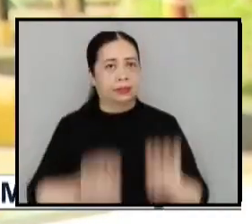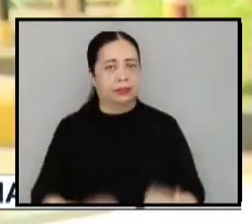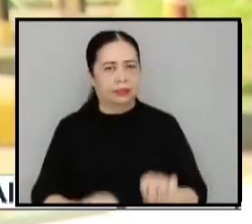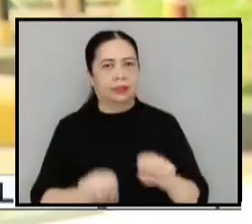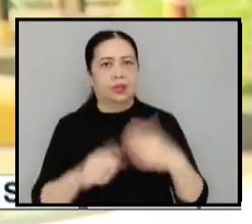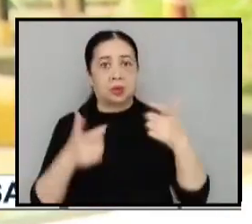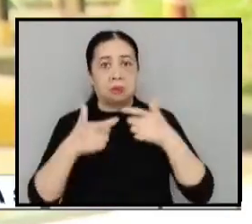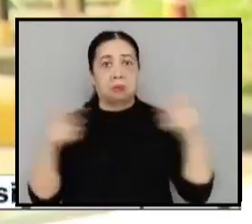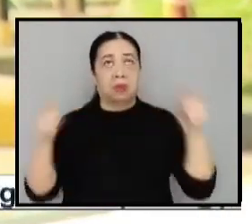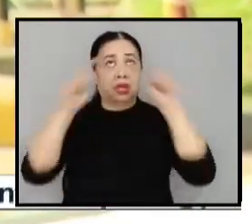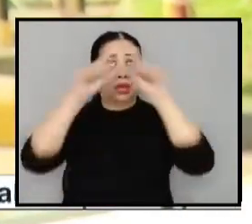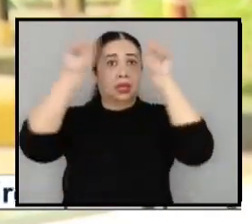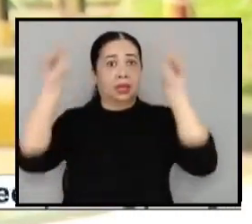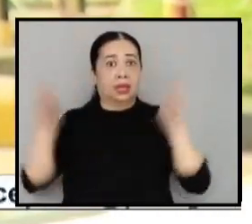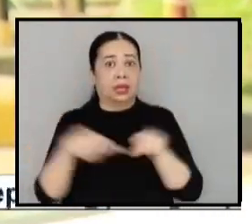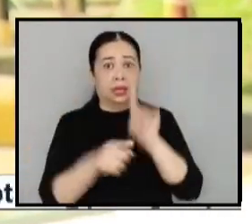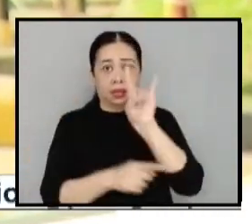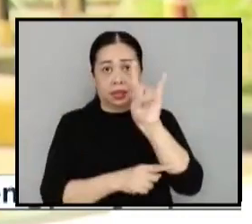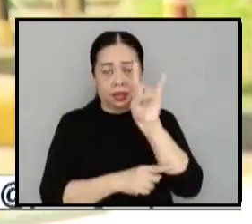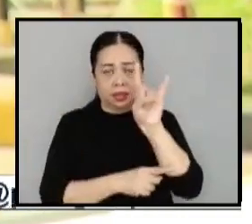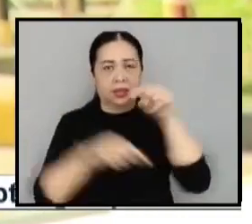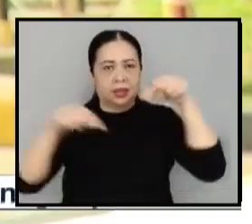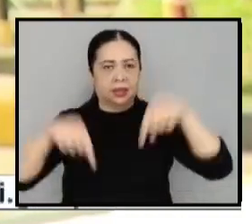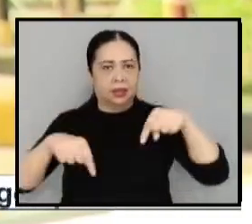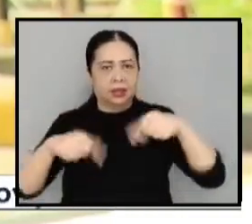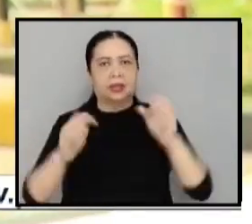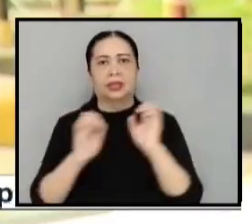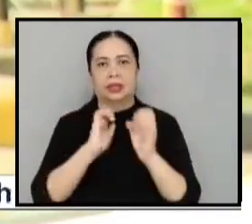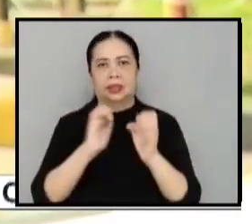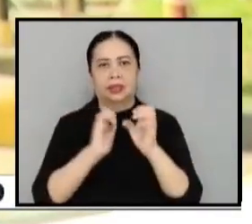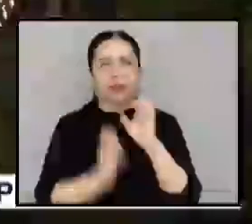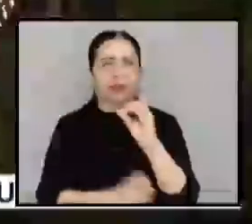naglalakihang signages o billboard dito sa EDSA.